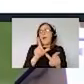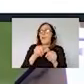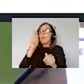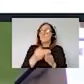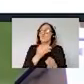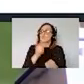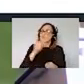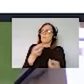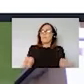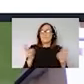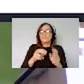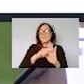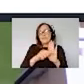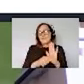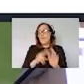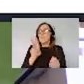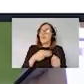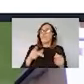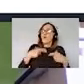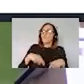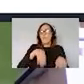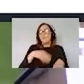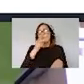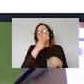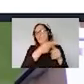zasady, kto mówi kiedy, żebyśmy nie mieli